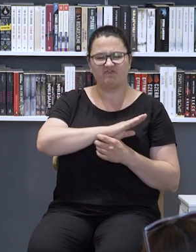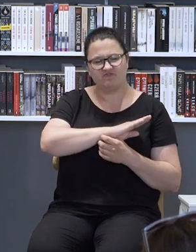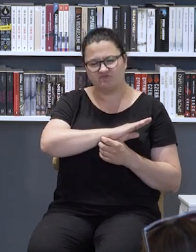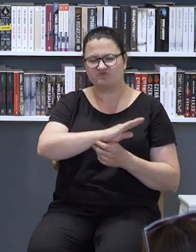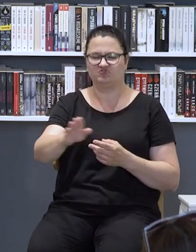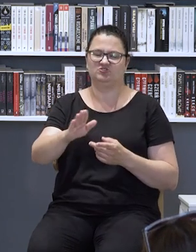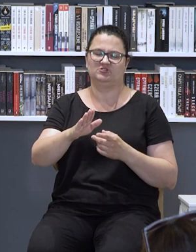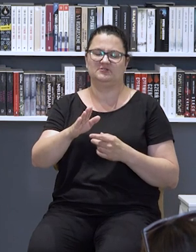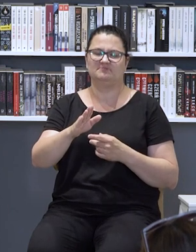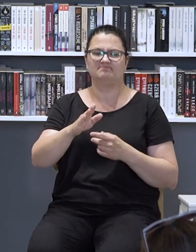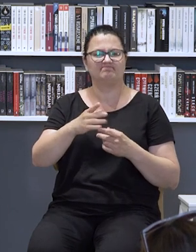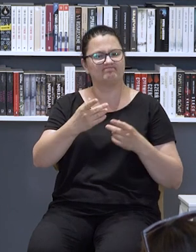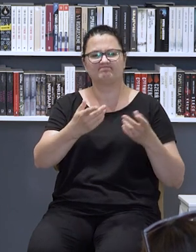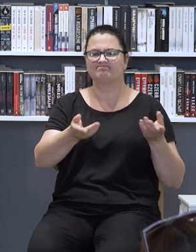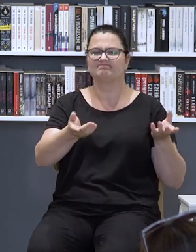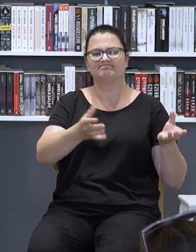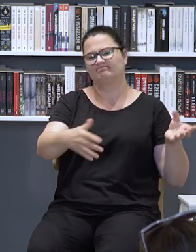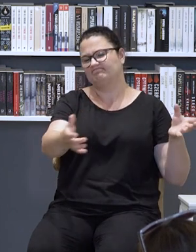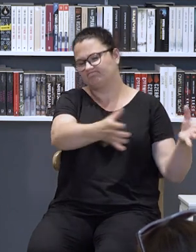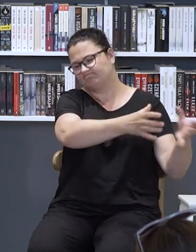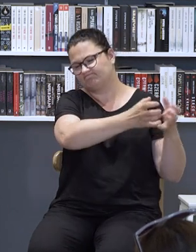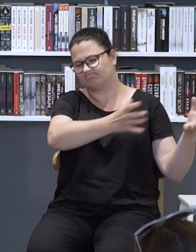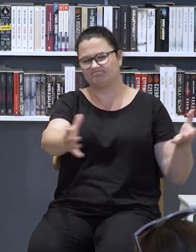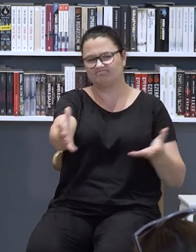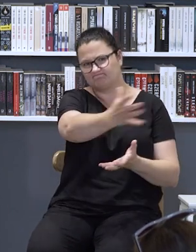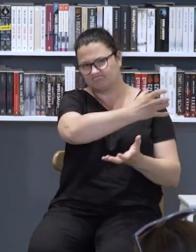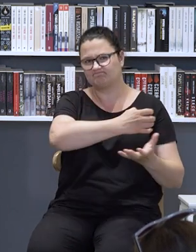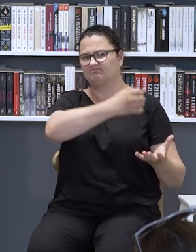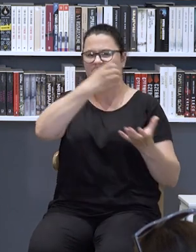wszystkich zapakowali do